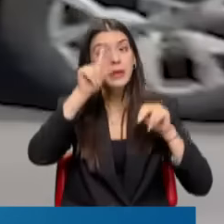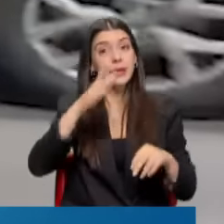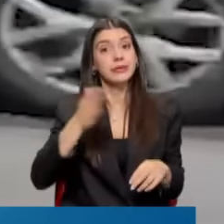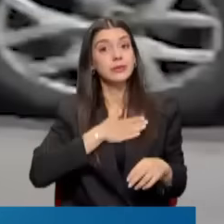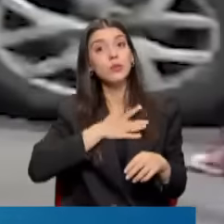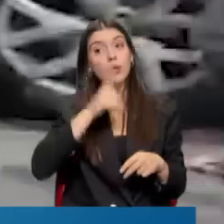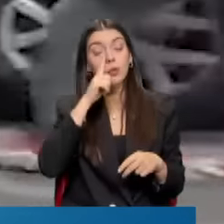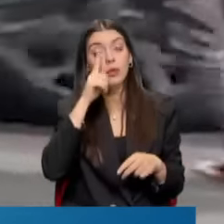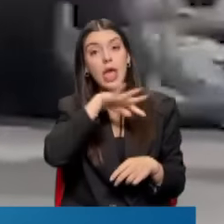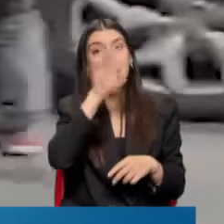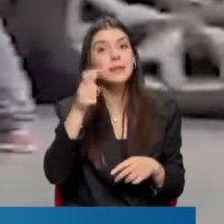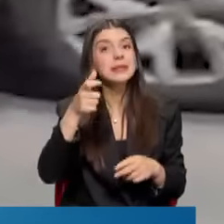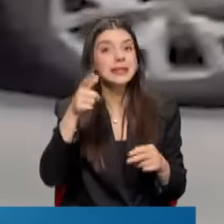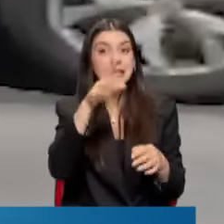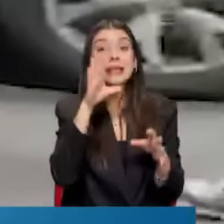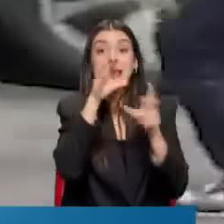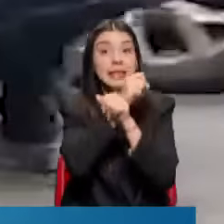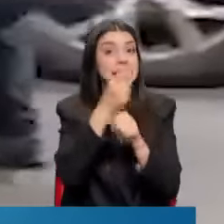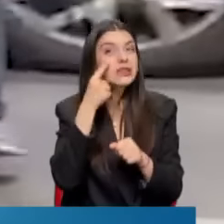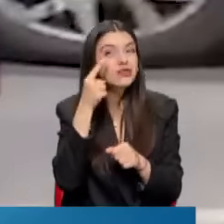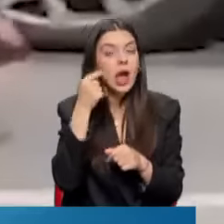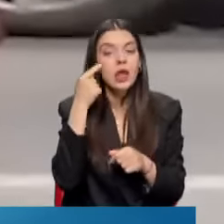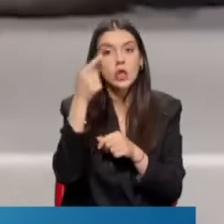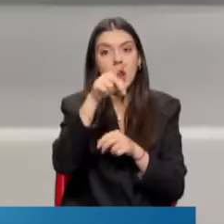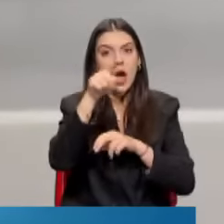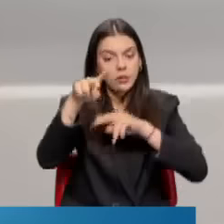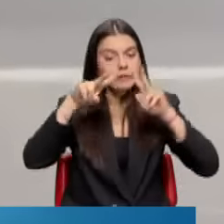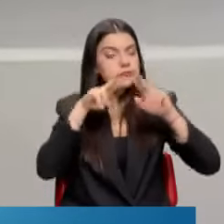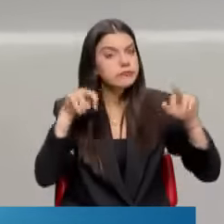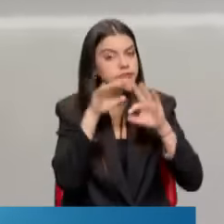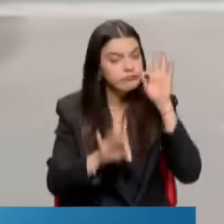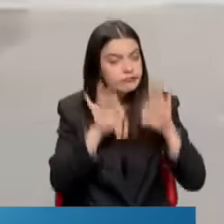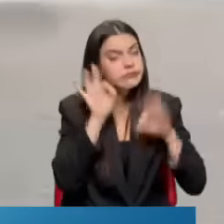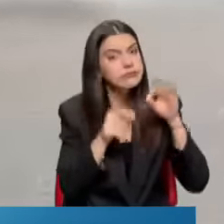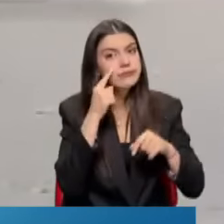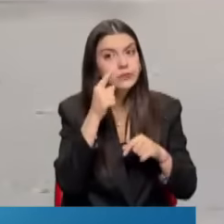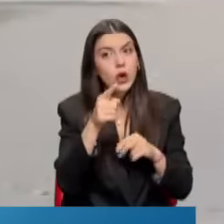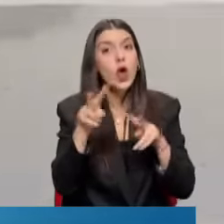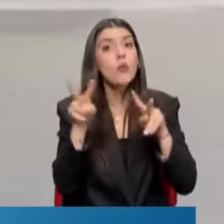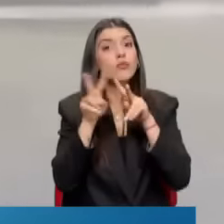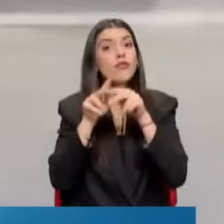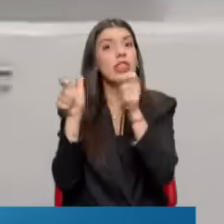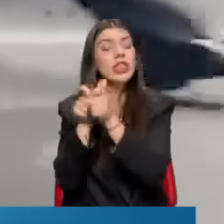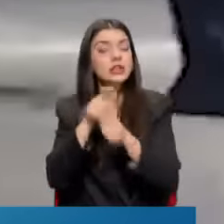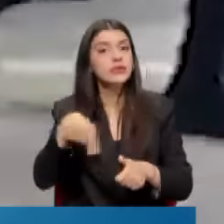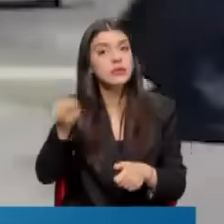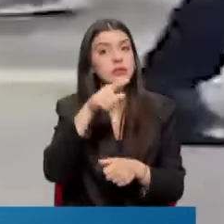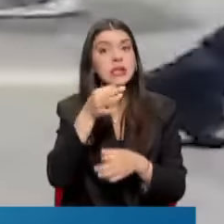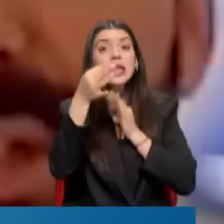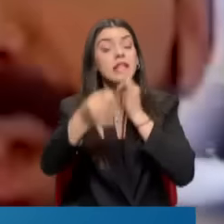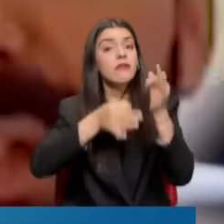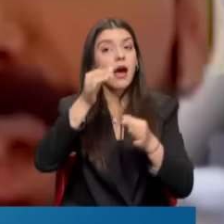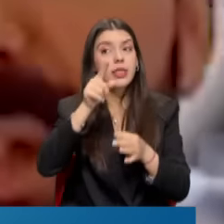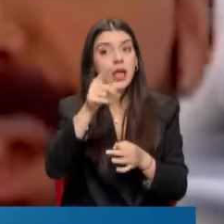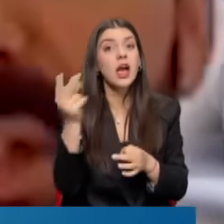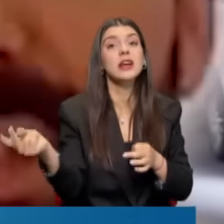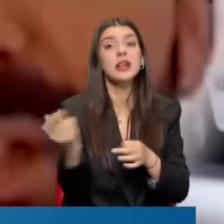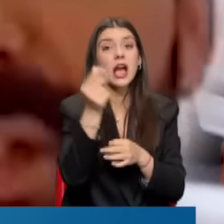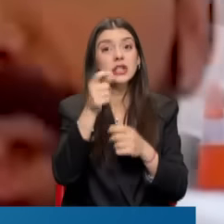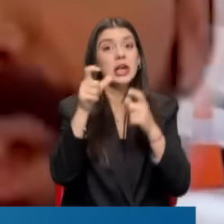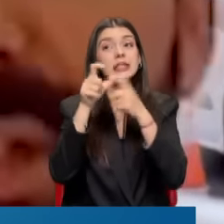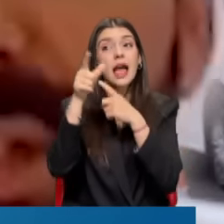müdürlerin gizli Tanık suçlamasıyla haklarında başlatılan inceleme sonrası müfettişlere verdikleri ifade firari gizli Tanık